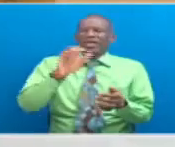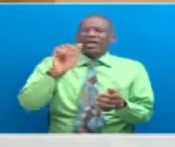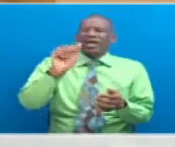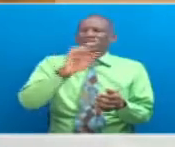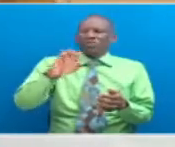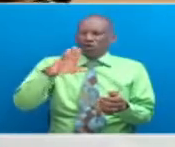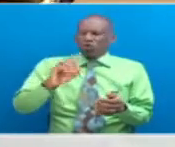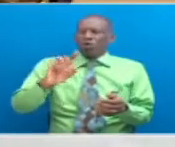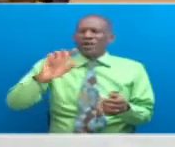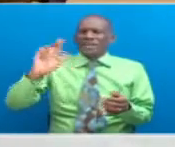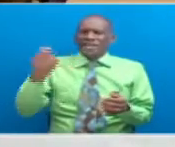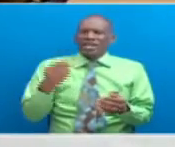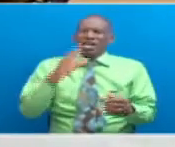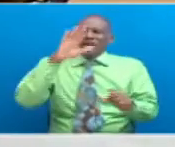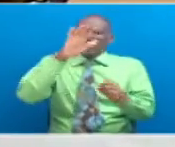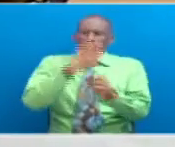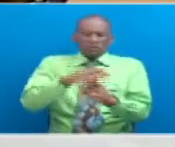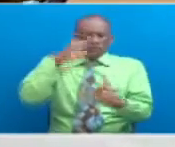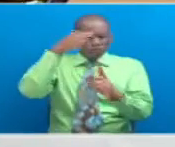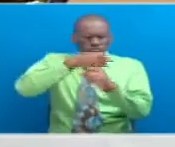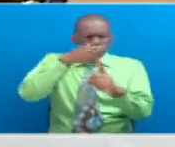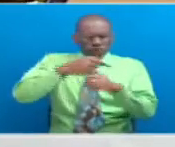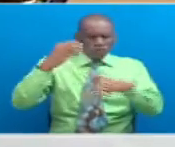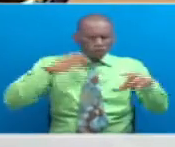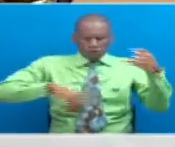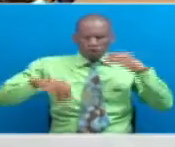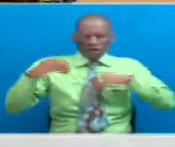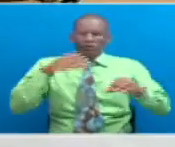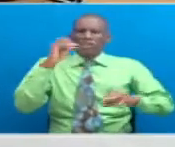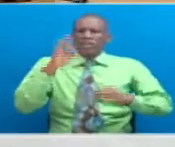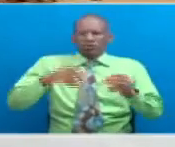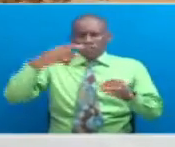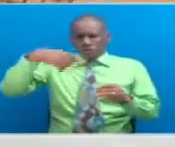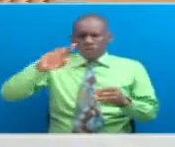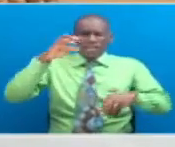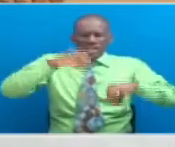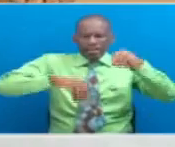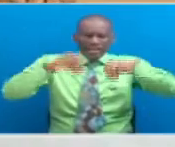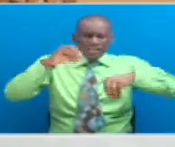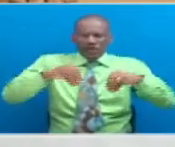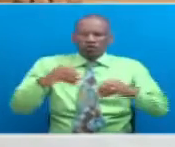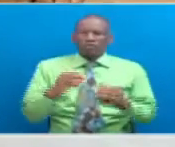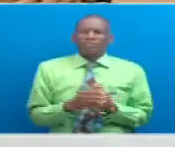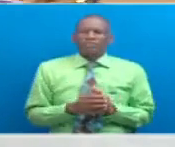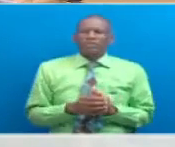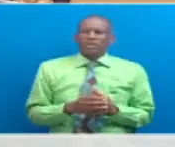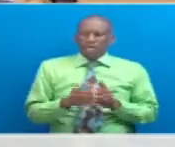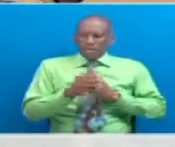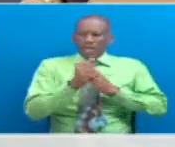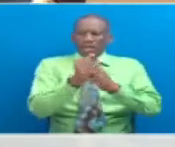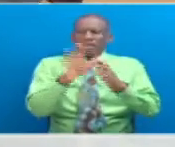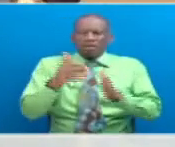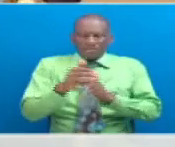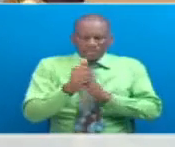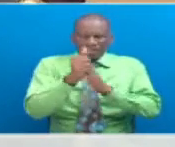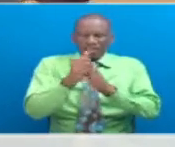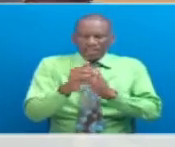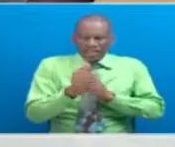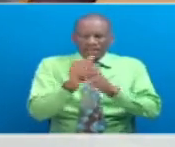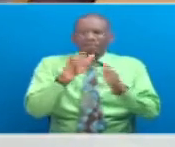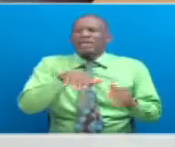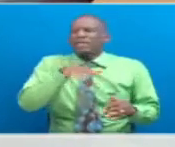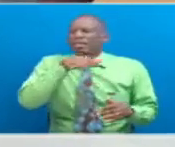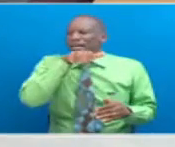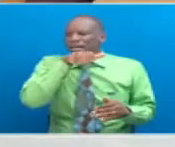Eneo la Umoja wa Kenya umeahidi kupambana na ufisadi iwapo utachaguliwa katika uchaguzi mkuu ujao. Ukiongozwa na kinara katika